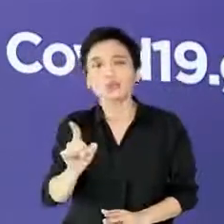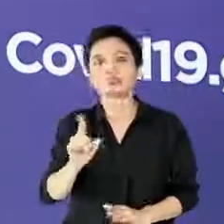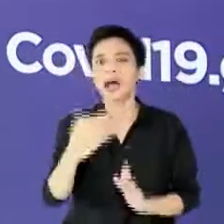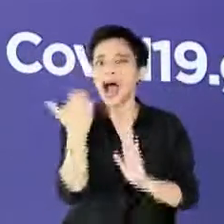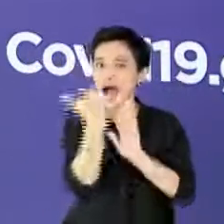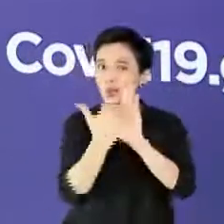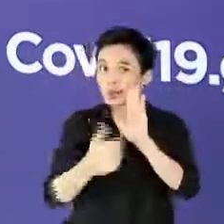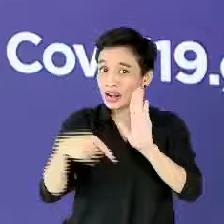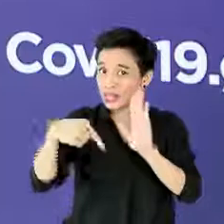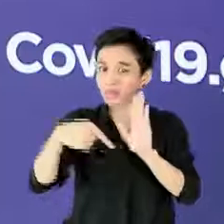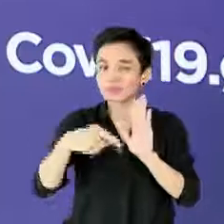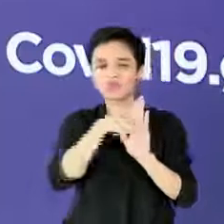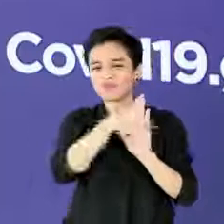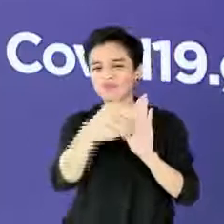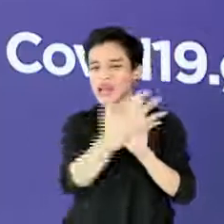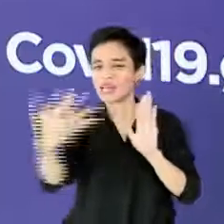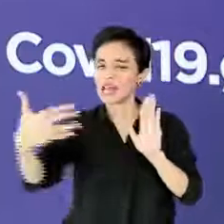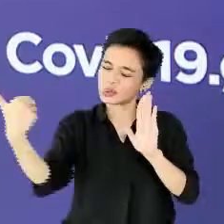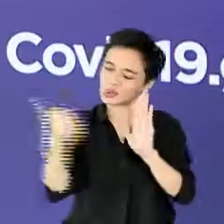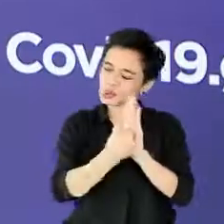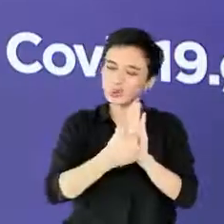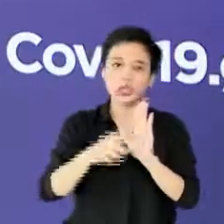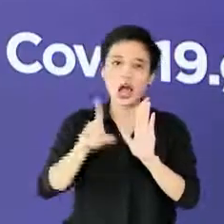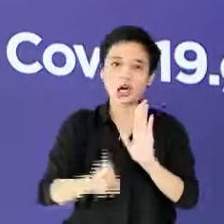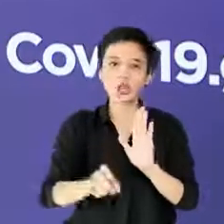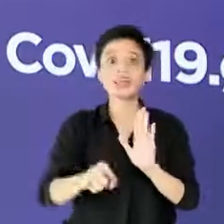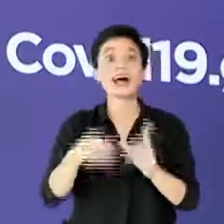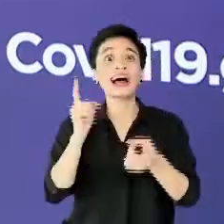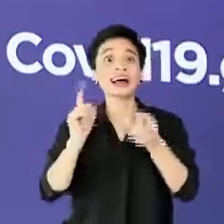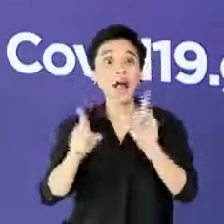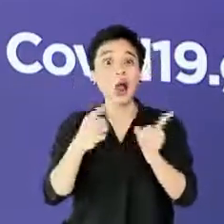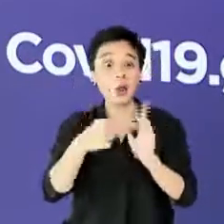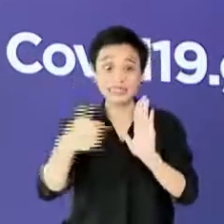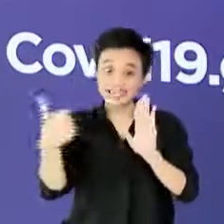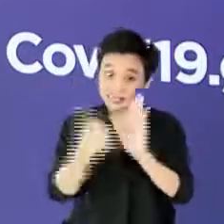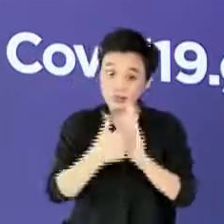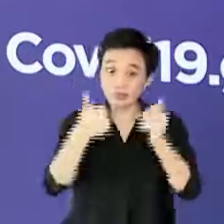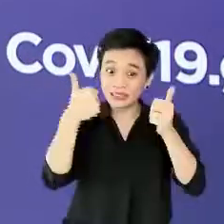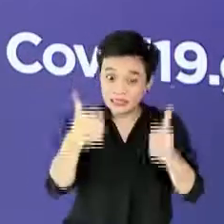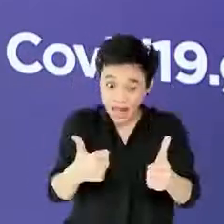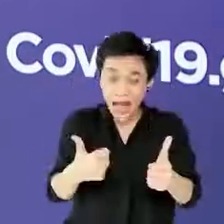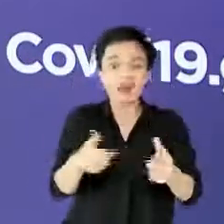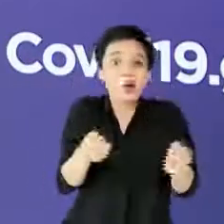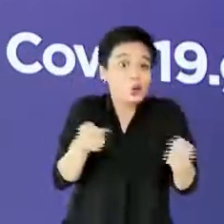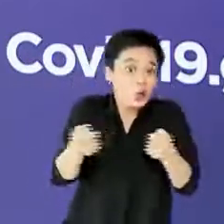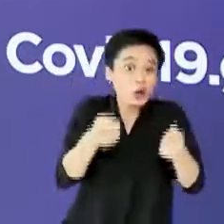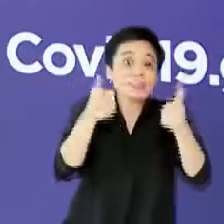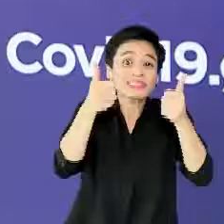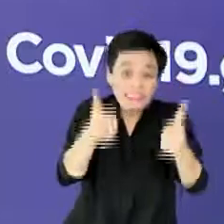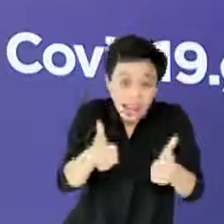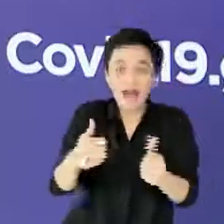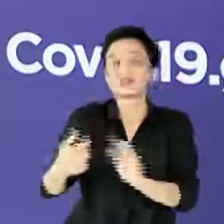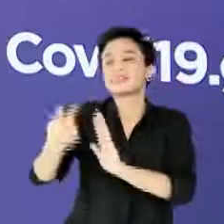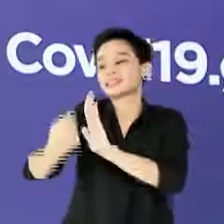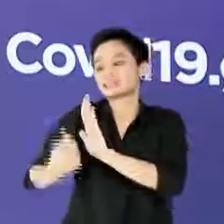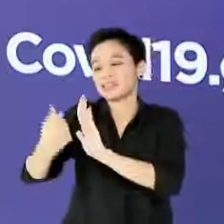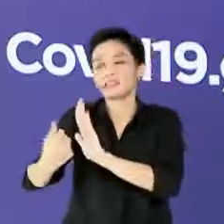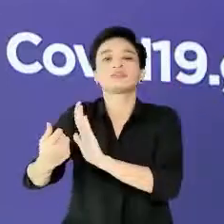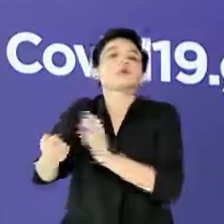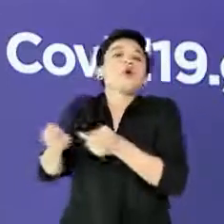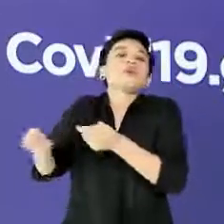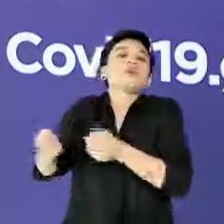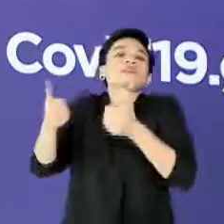regulasi tersebut Shakira hanya dengan itu maka ekonomi tetap bisa berdenyut dan eh